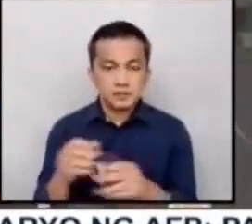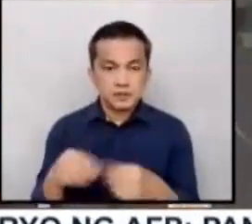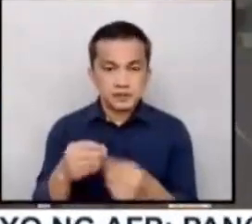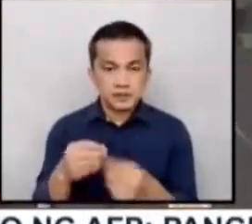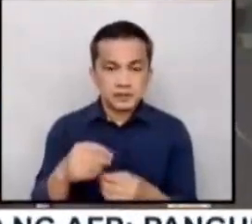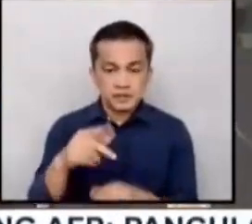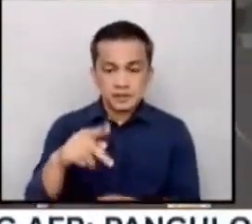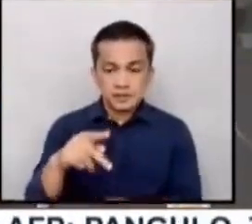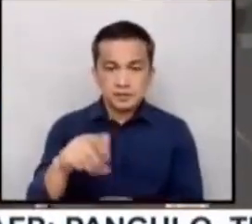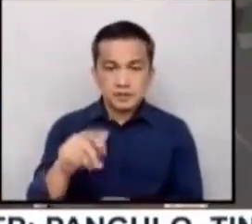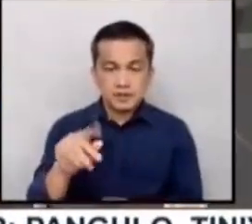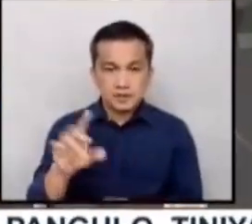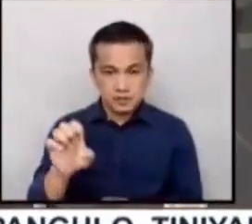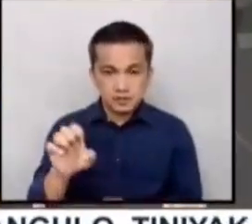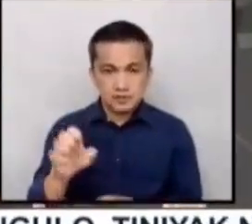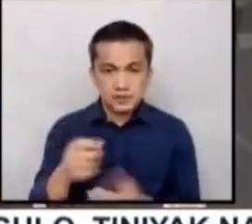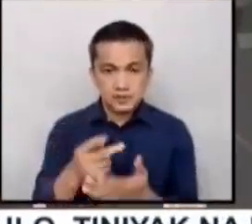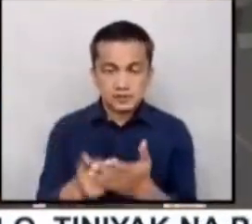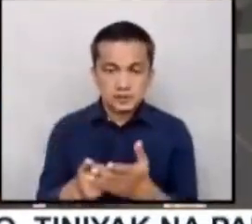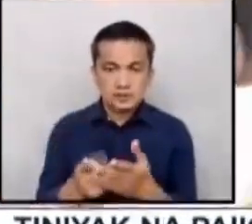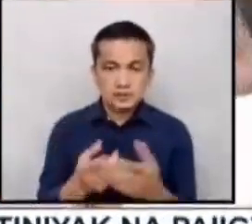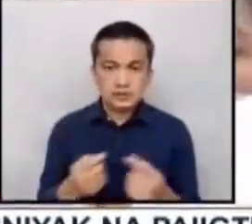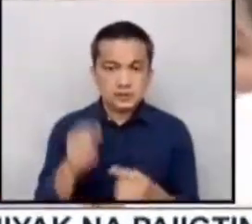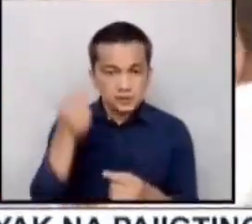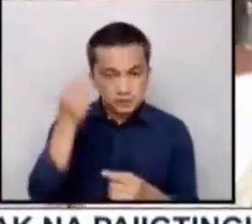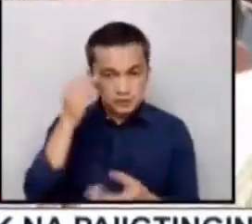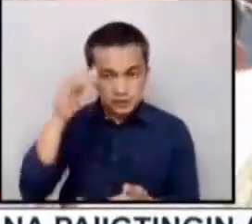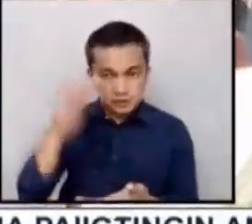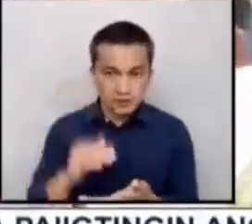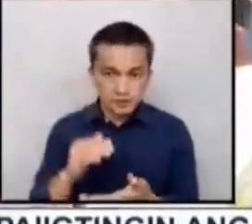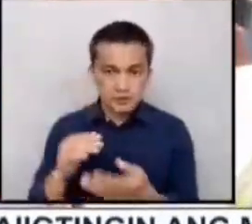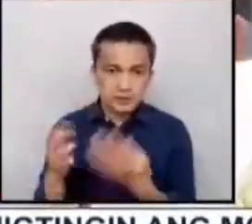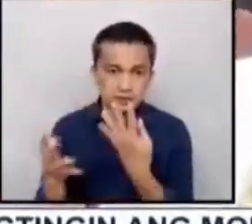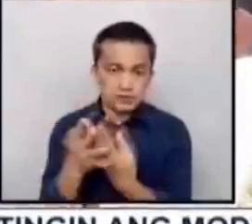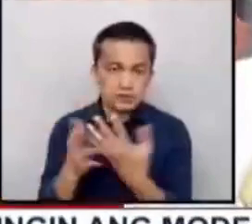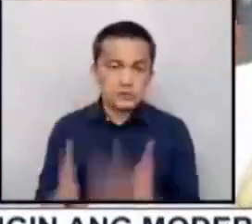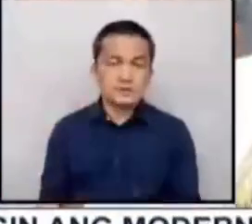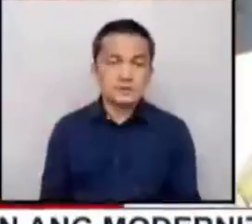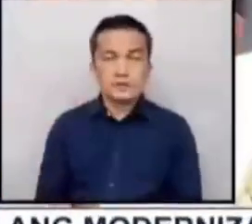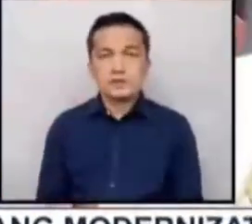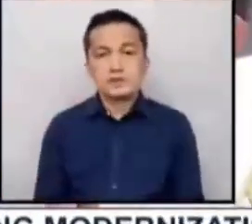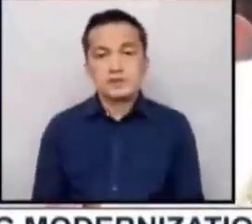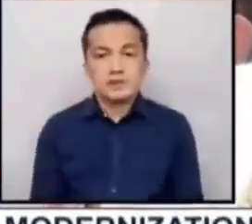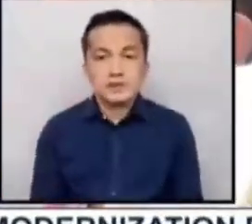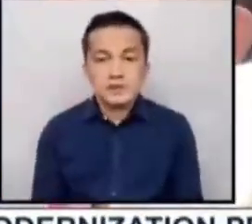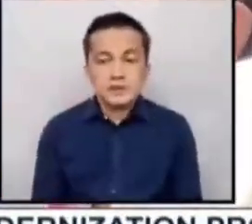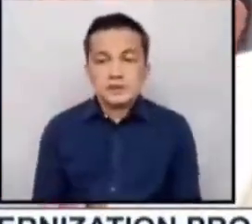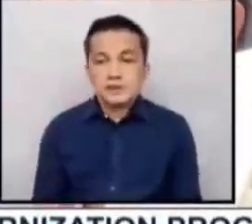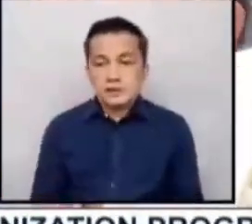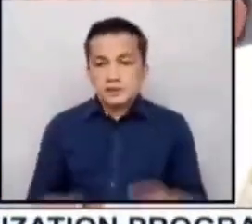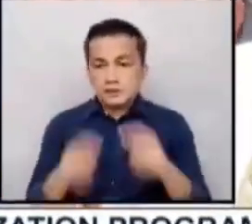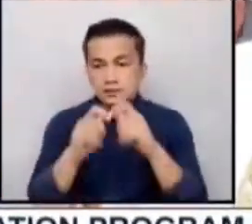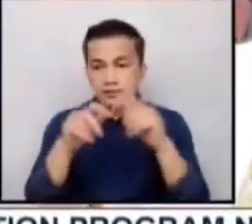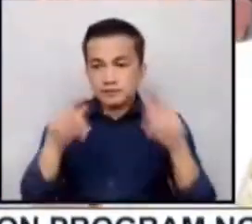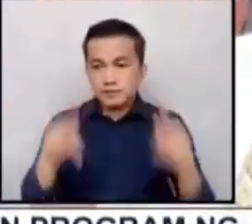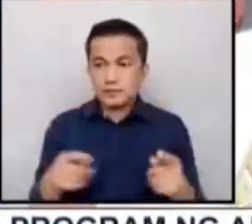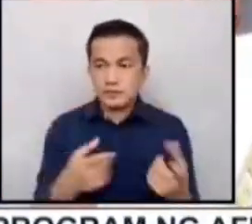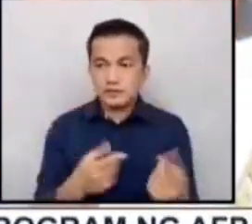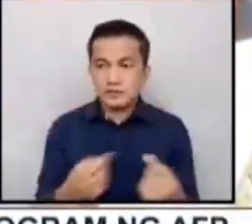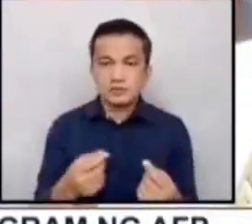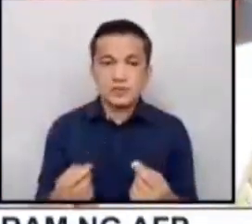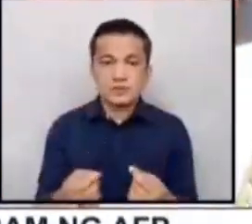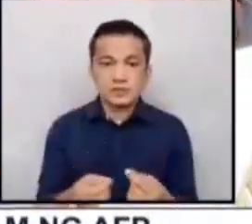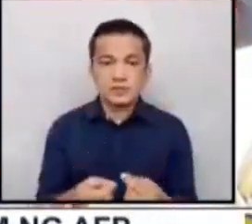ng hakbang ng gobyerno na ma-decongest ang mga piitan. May template na kami ginagawa sa regional prisons. Mauuna ang Supermax